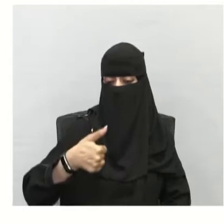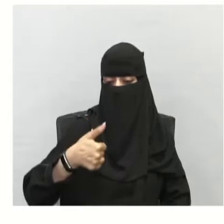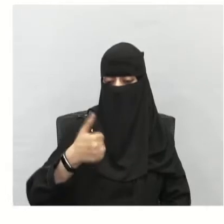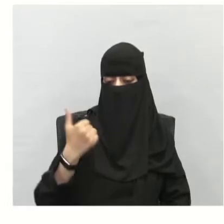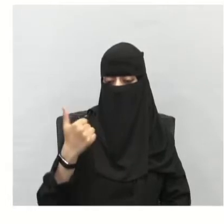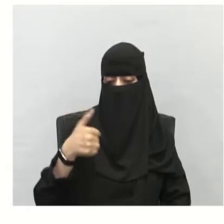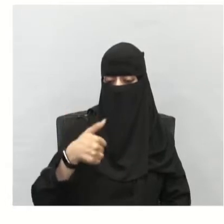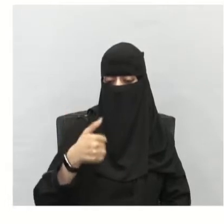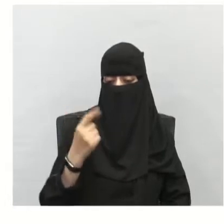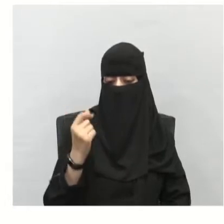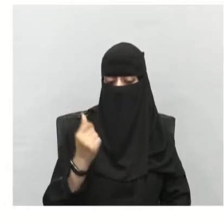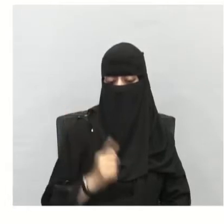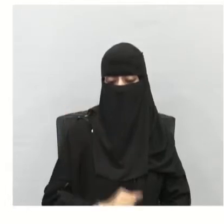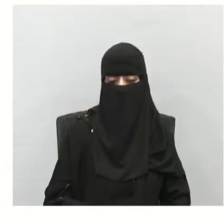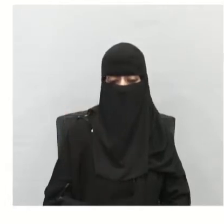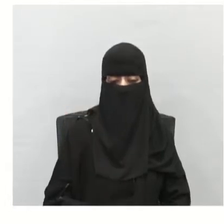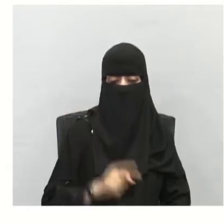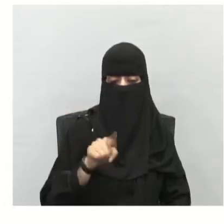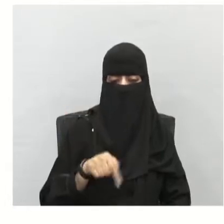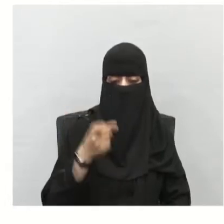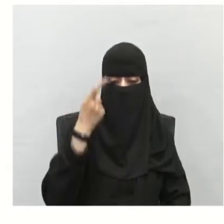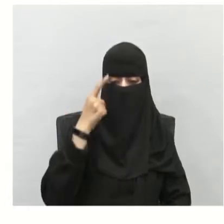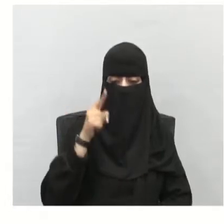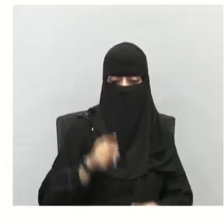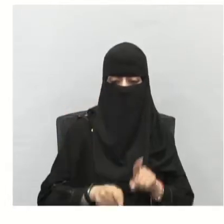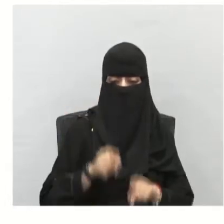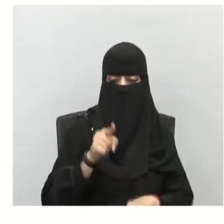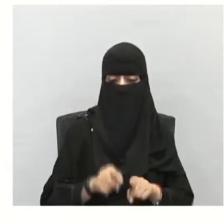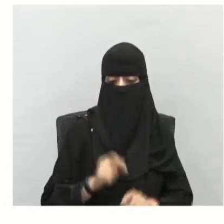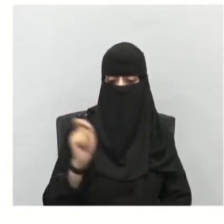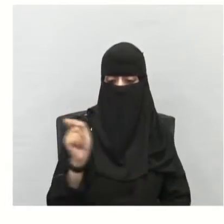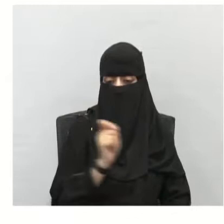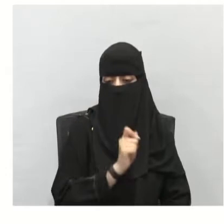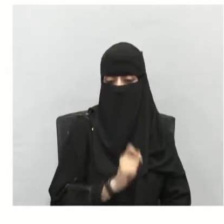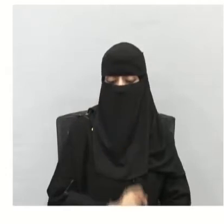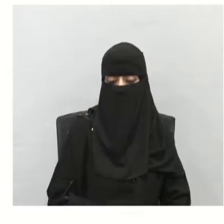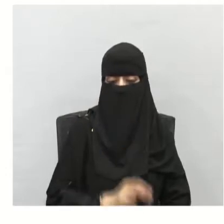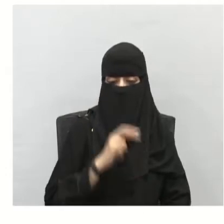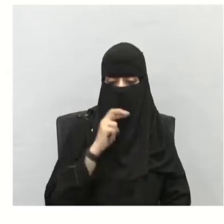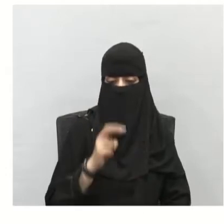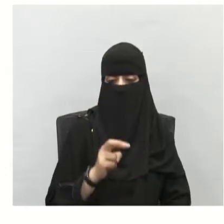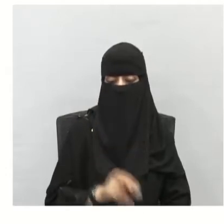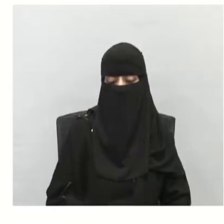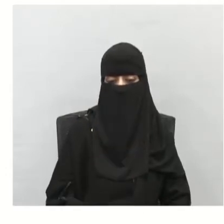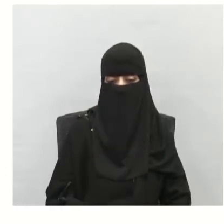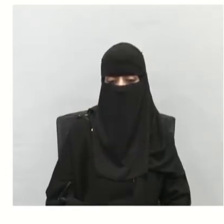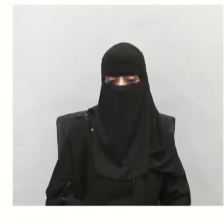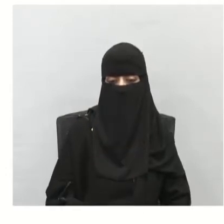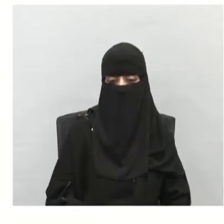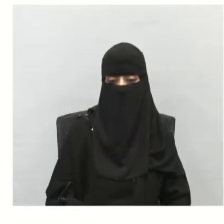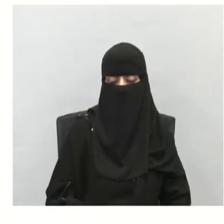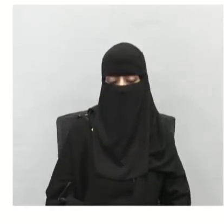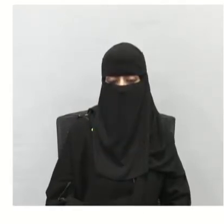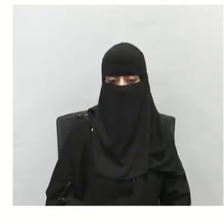60 ريالا. هنا أوجدنا الفرق. يلا ندون الإجابة.